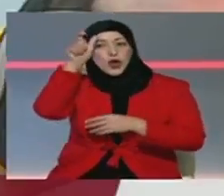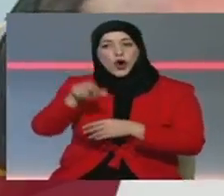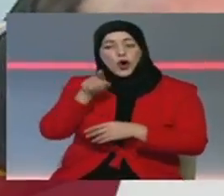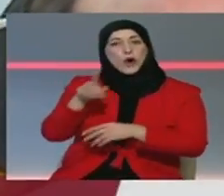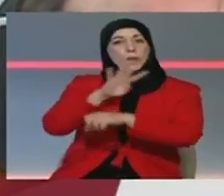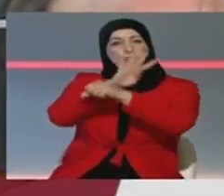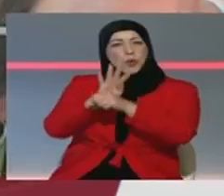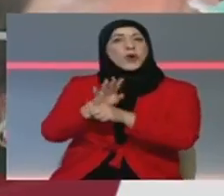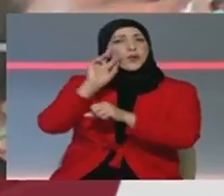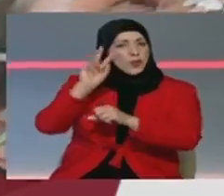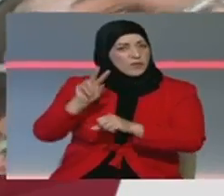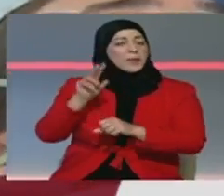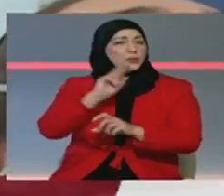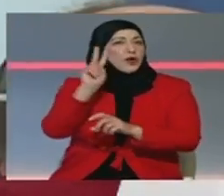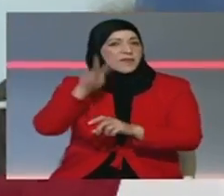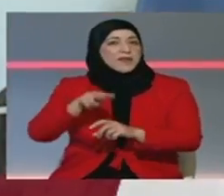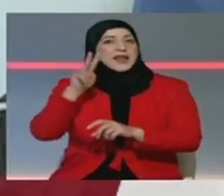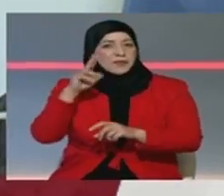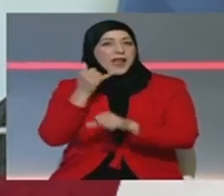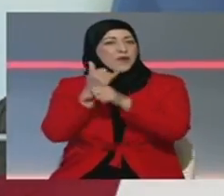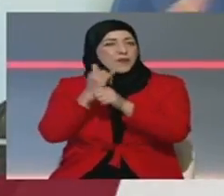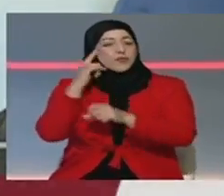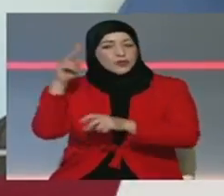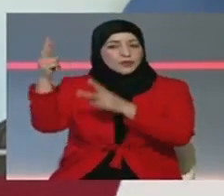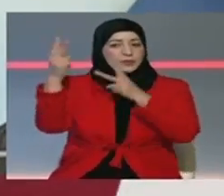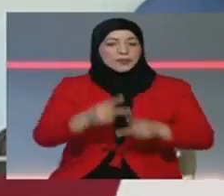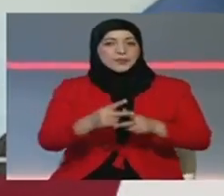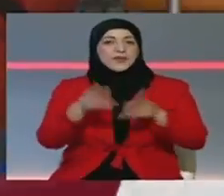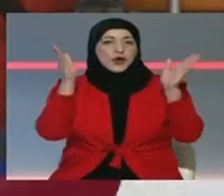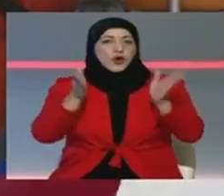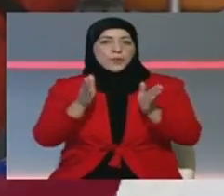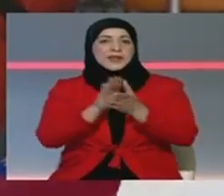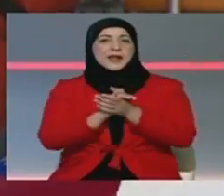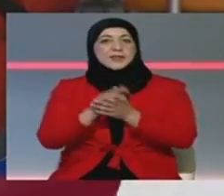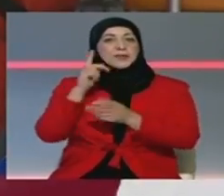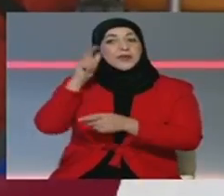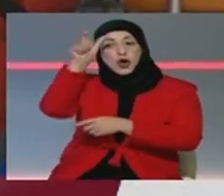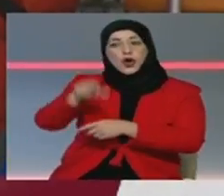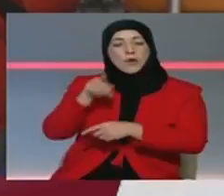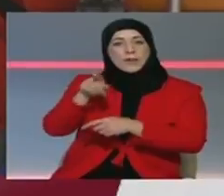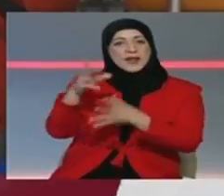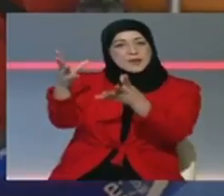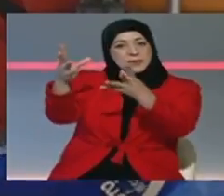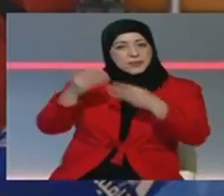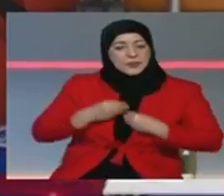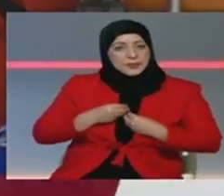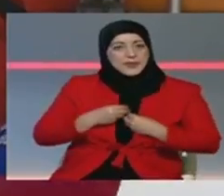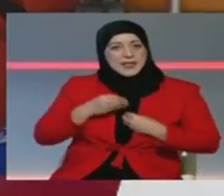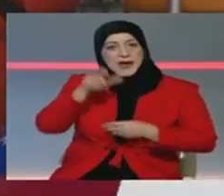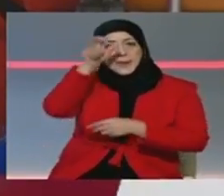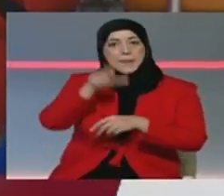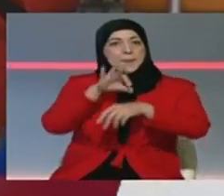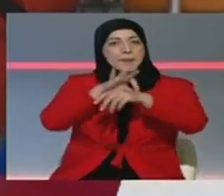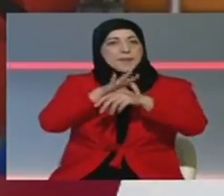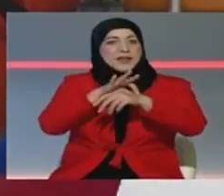بالفيروس تحكرت حالتها الصحية وتطلبت التدخل العاجل. الحالة اللي خذيناها هذه حالة مريضة